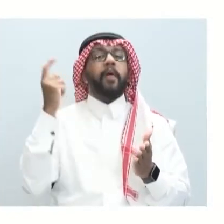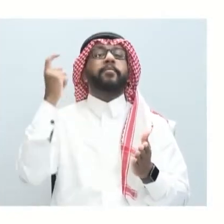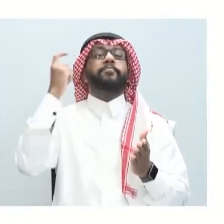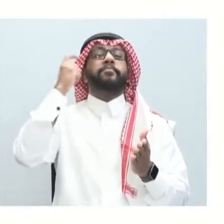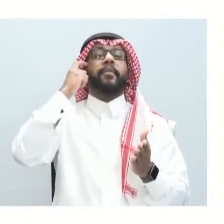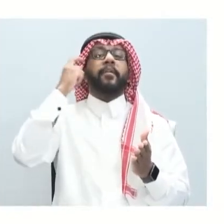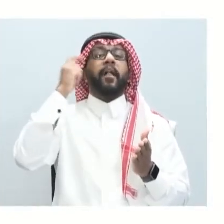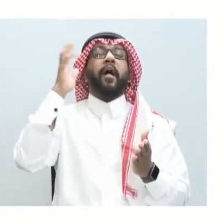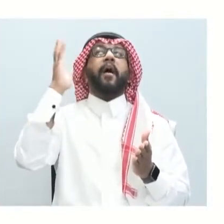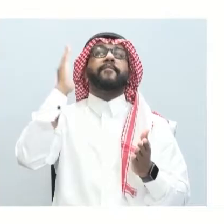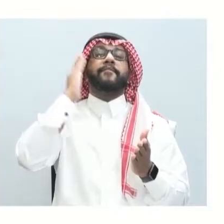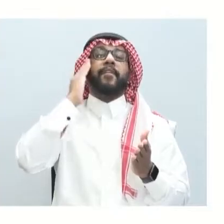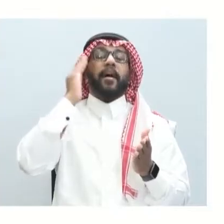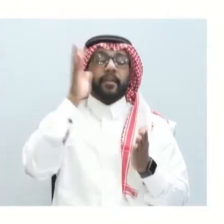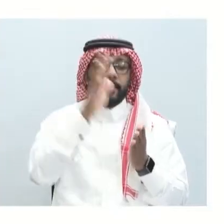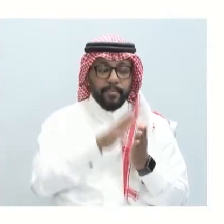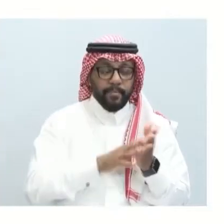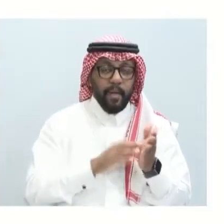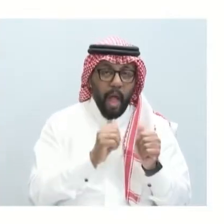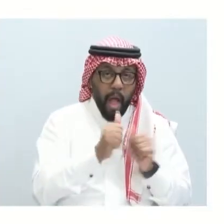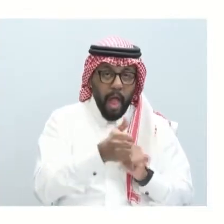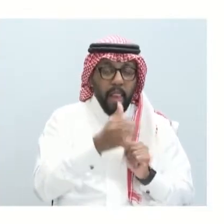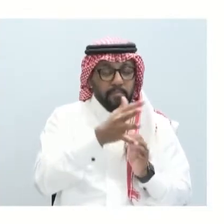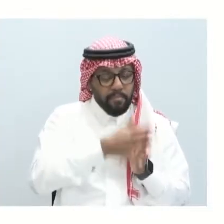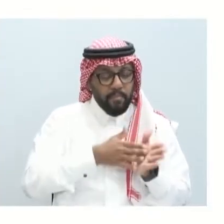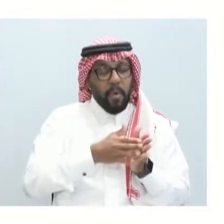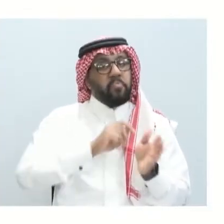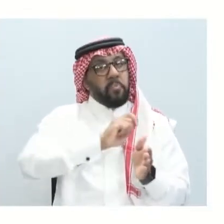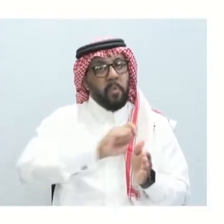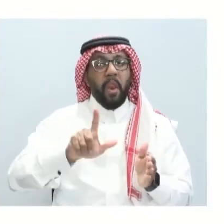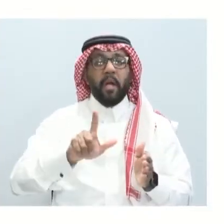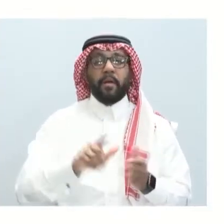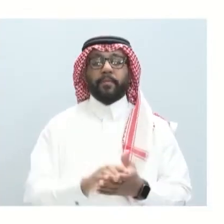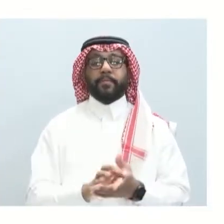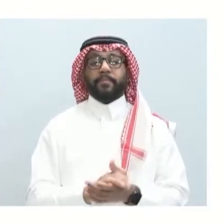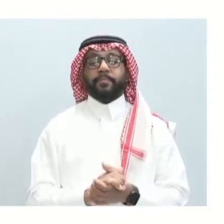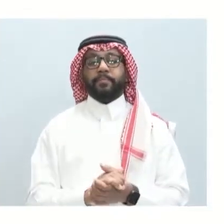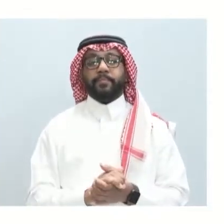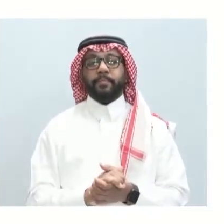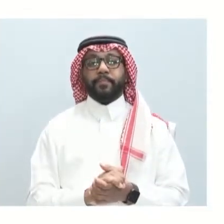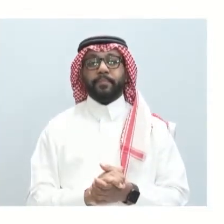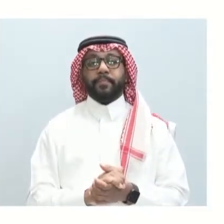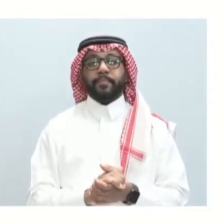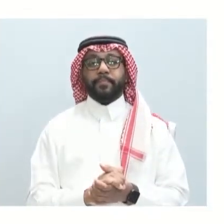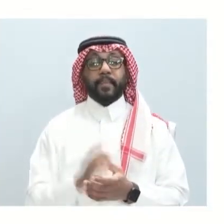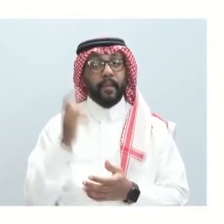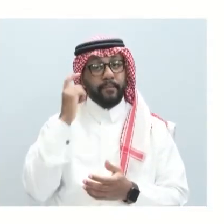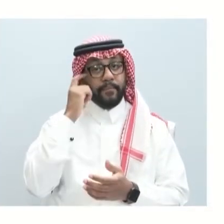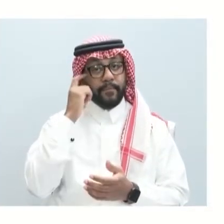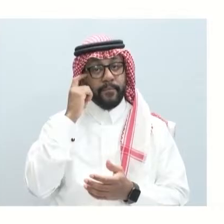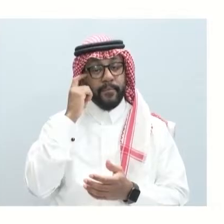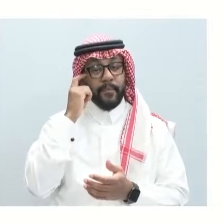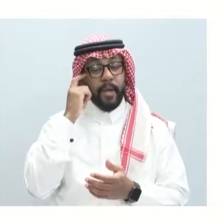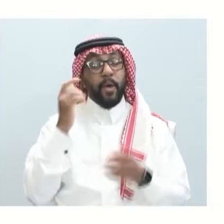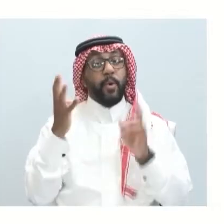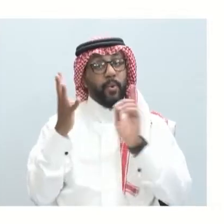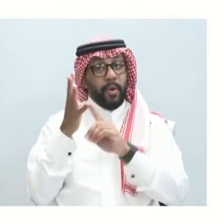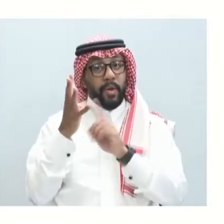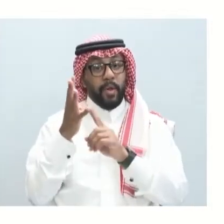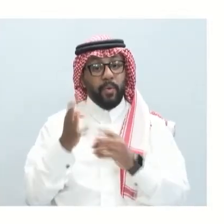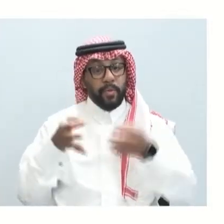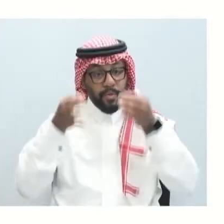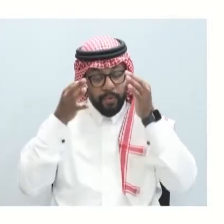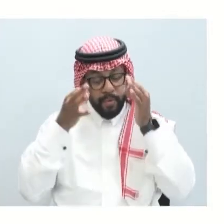باستخدام ماذا الخطه التي وضعناها طيب توصلنا للاجابه هل خلاص نكتفي لا تبقى خطوه